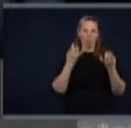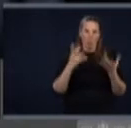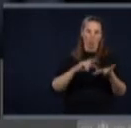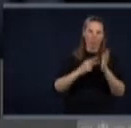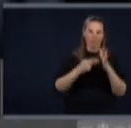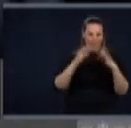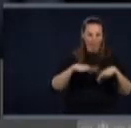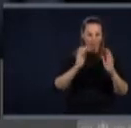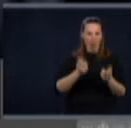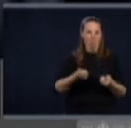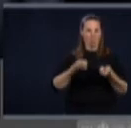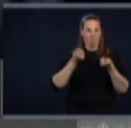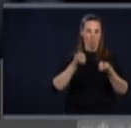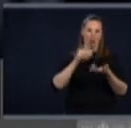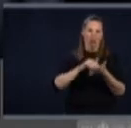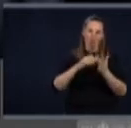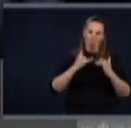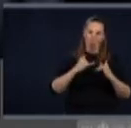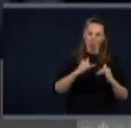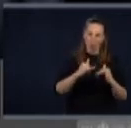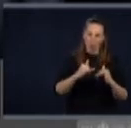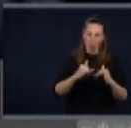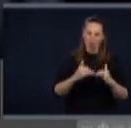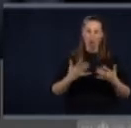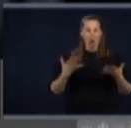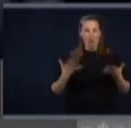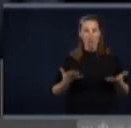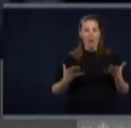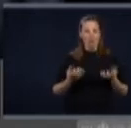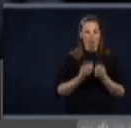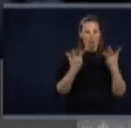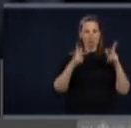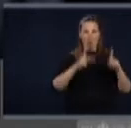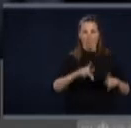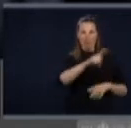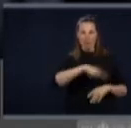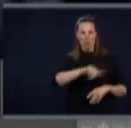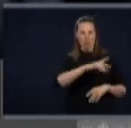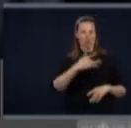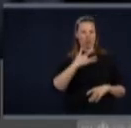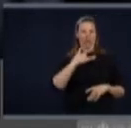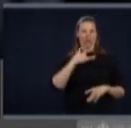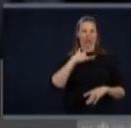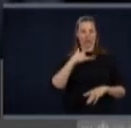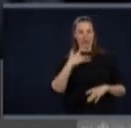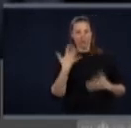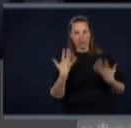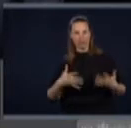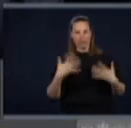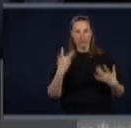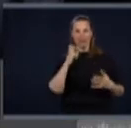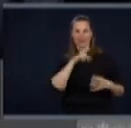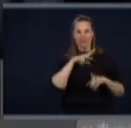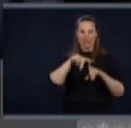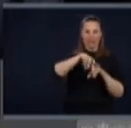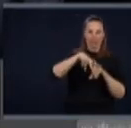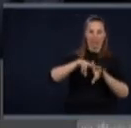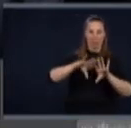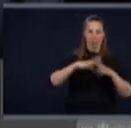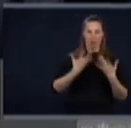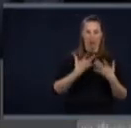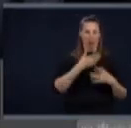extrême. Alors, en ce moment, il y a beaucoup de Québécois, sans doute, qui sentent déchirés entre le message de prudence que vous envoyez puis celui beaucoup